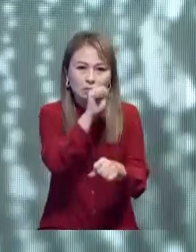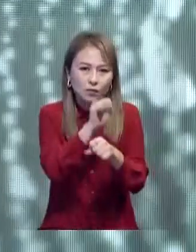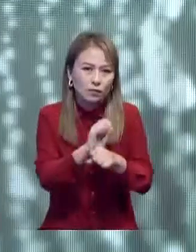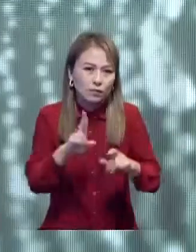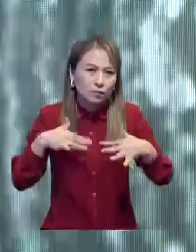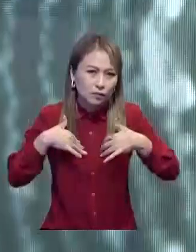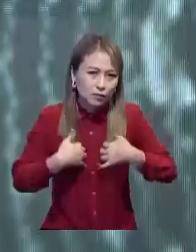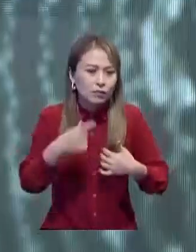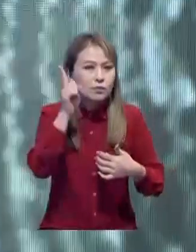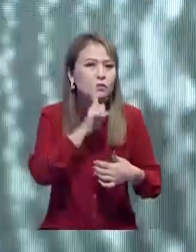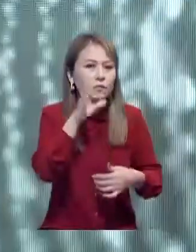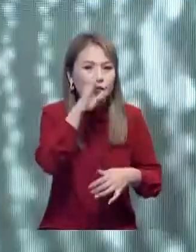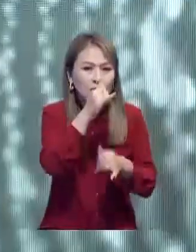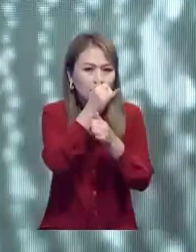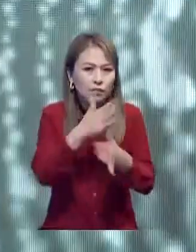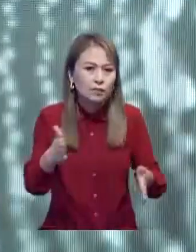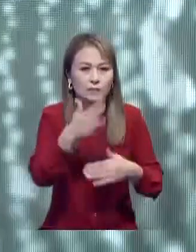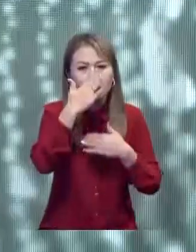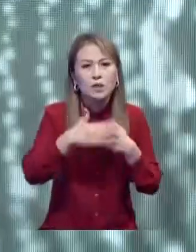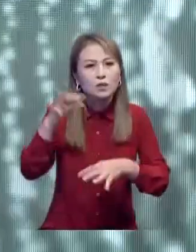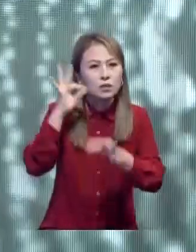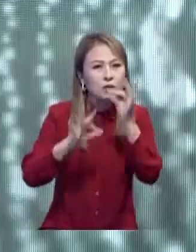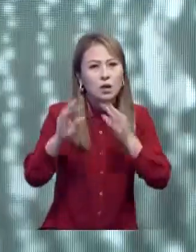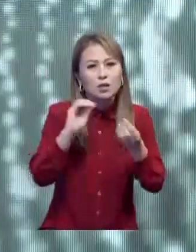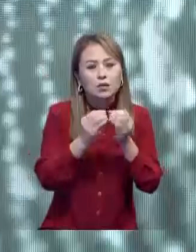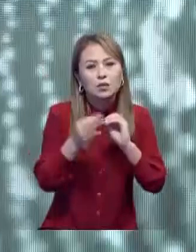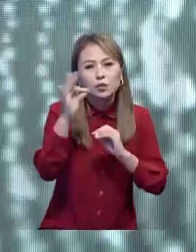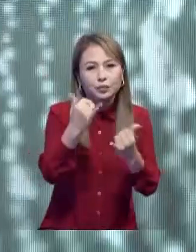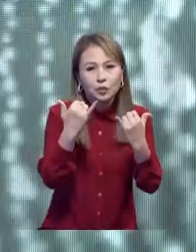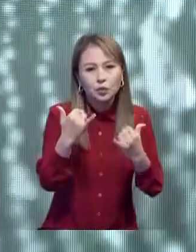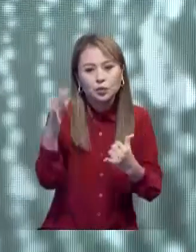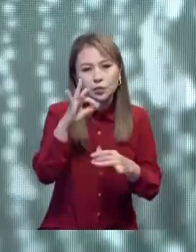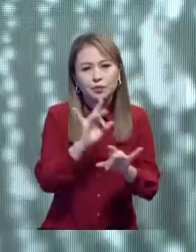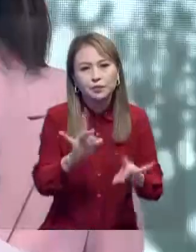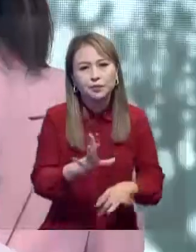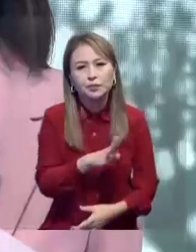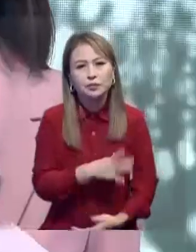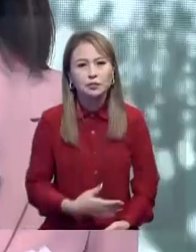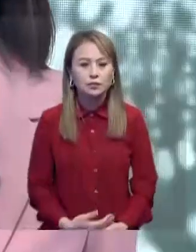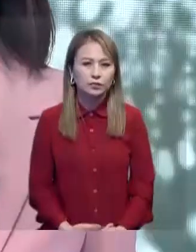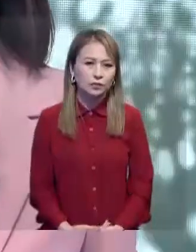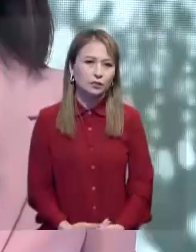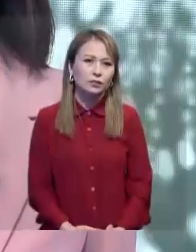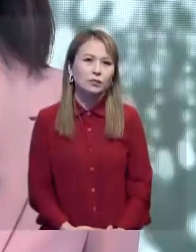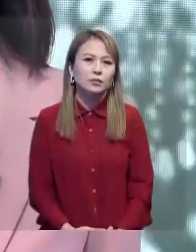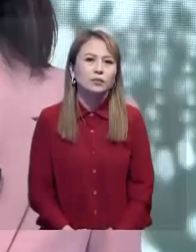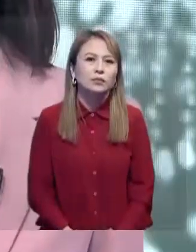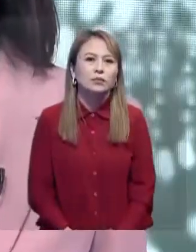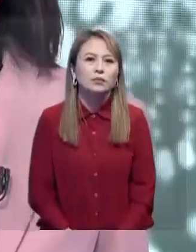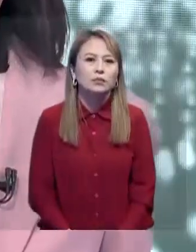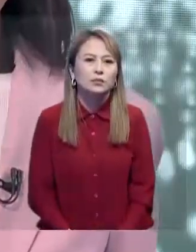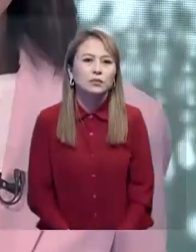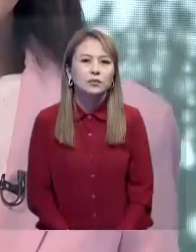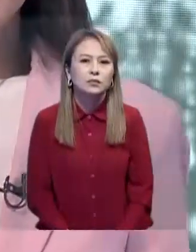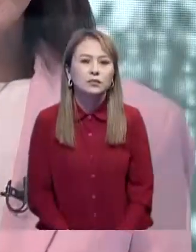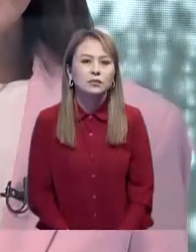жола тоқтату өкінішке қарай әзірге мүмкін болмай тұр. Таяу шығыстағы ахуал туралы бүгінгі шолуымыз осындай болды. Дастан, сөз кезегі